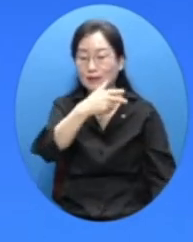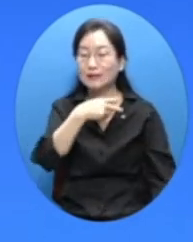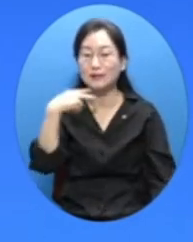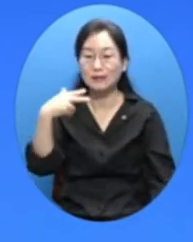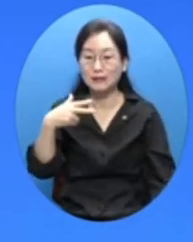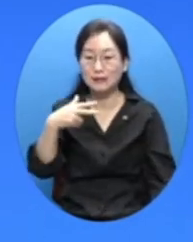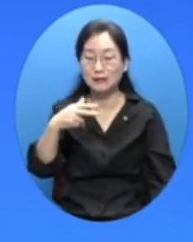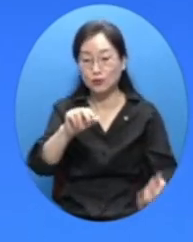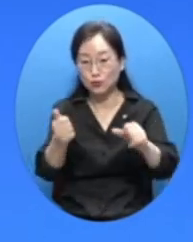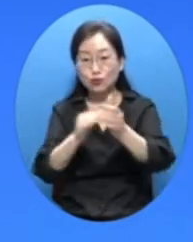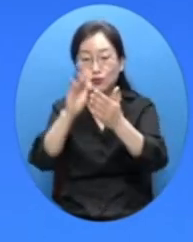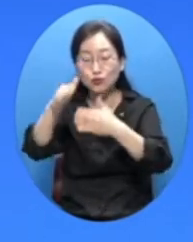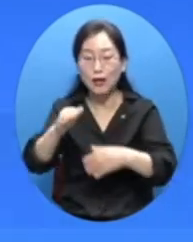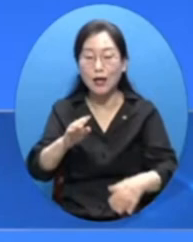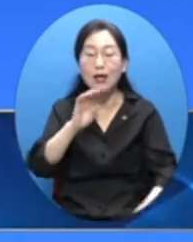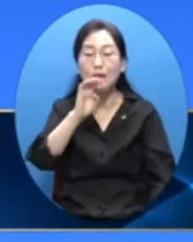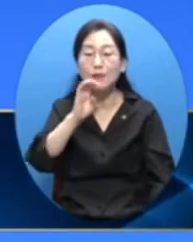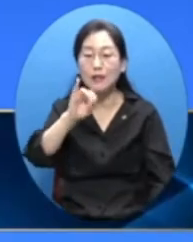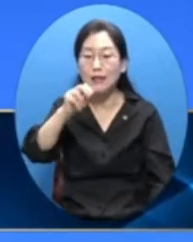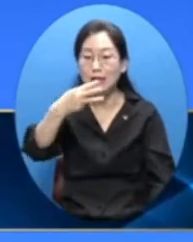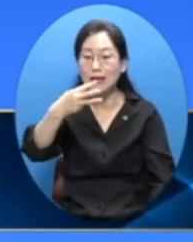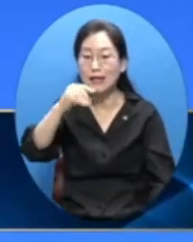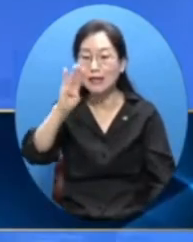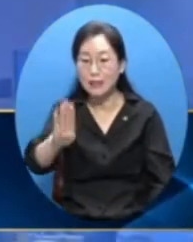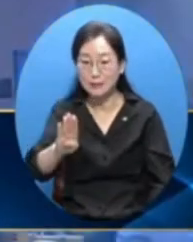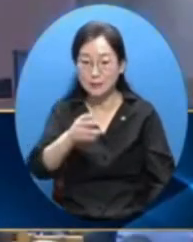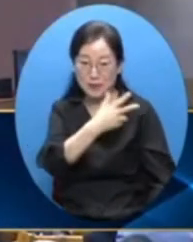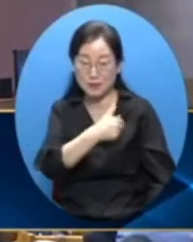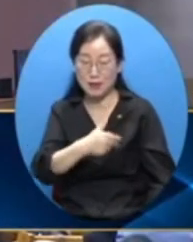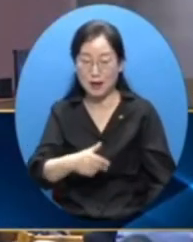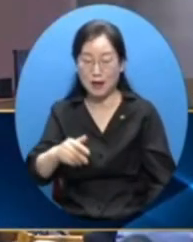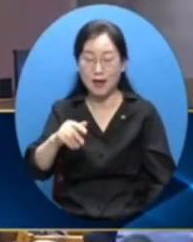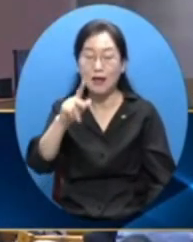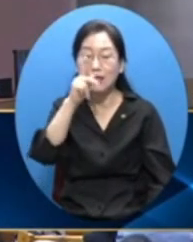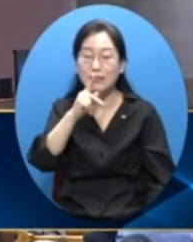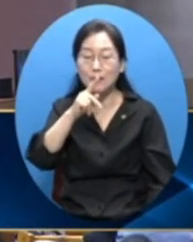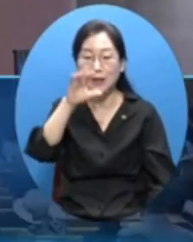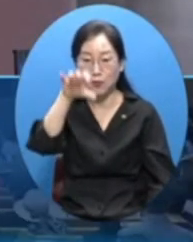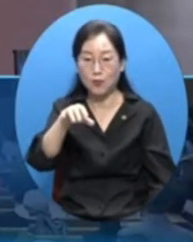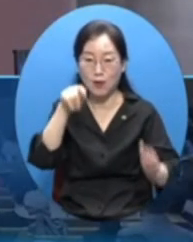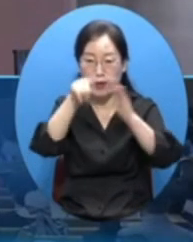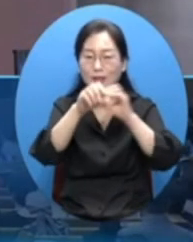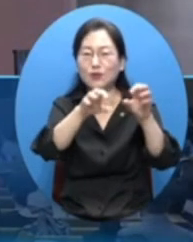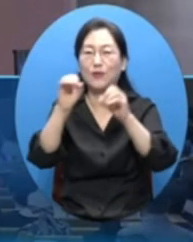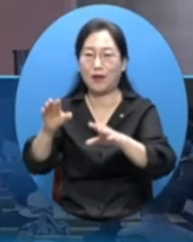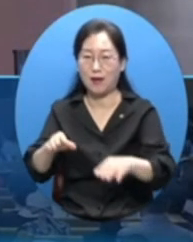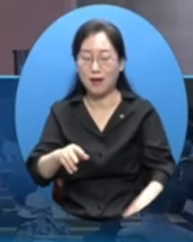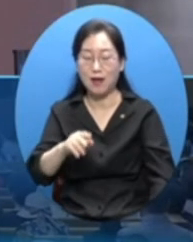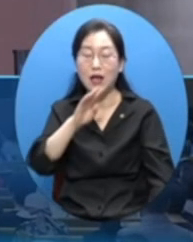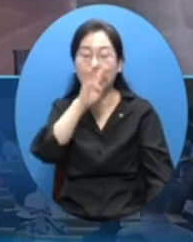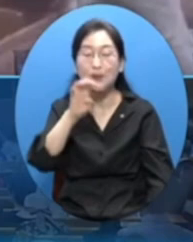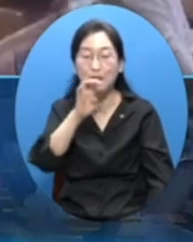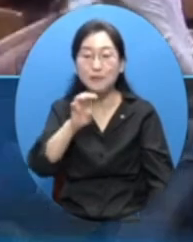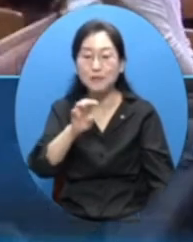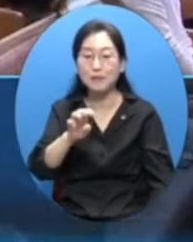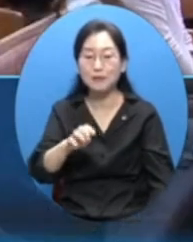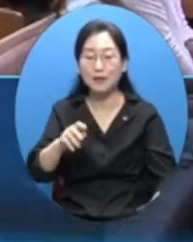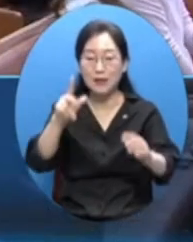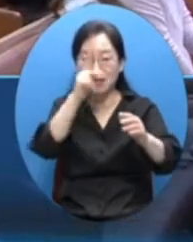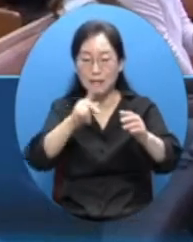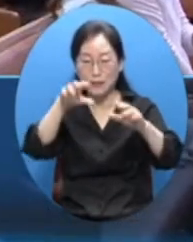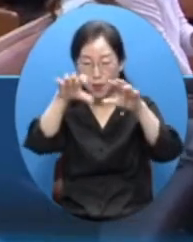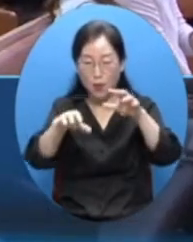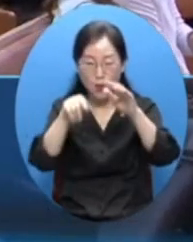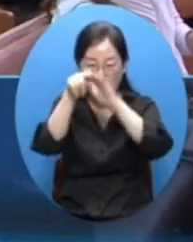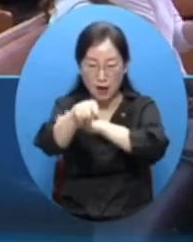이어서 빌립 집사가 사마리아 성에 가서 복음을 전합니다. 8장 5절로 6절은 설명합니다. 빌립이 사마리아 성에 내려가 그리스도를 백성에게